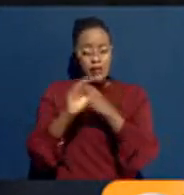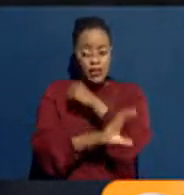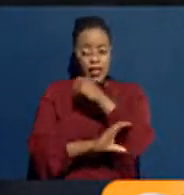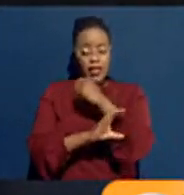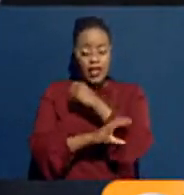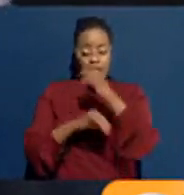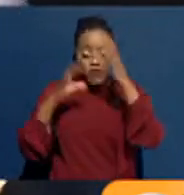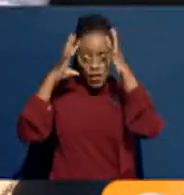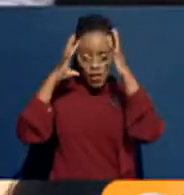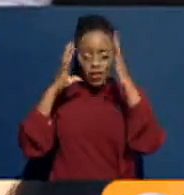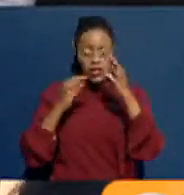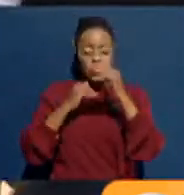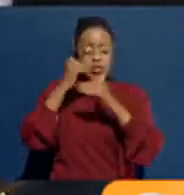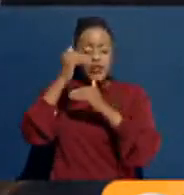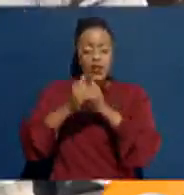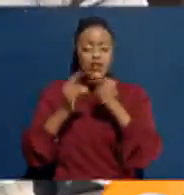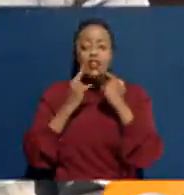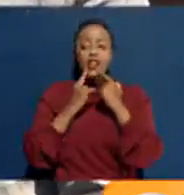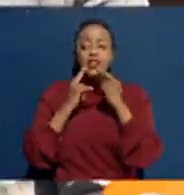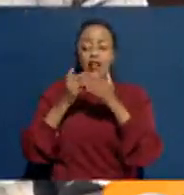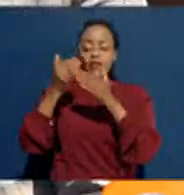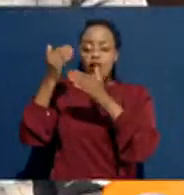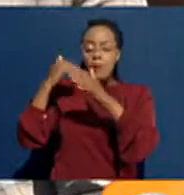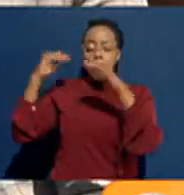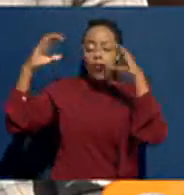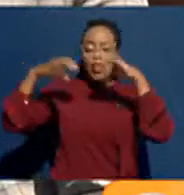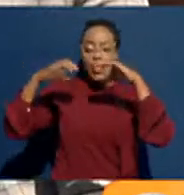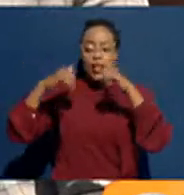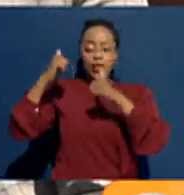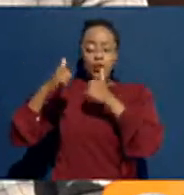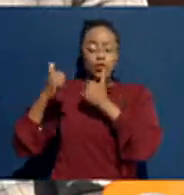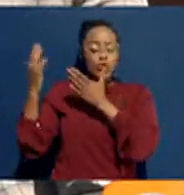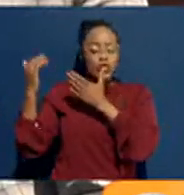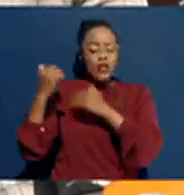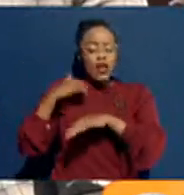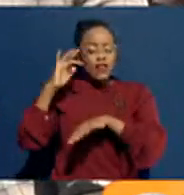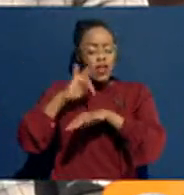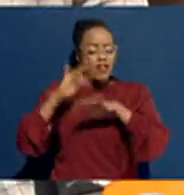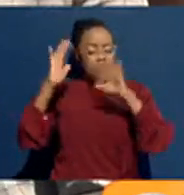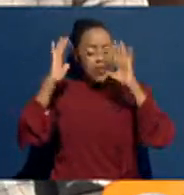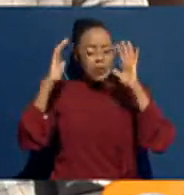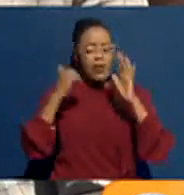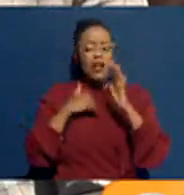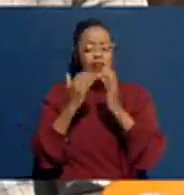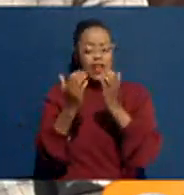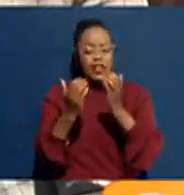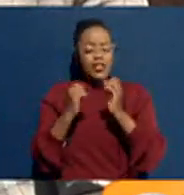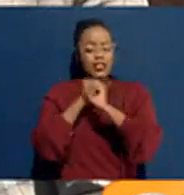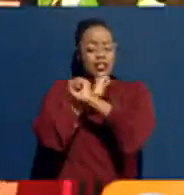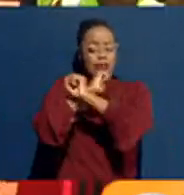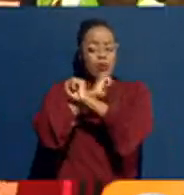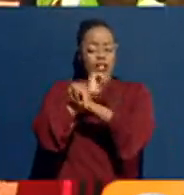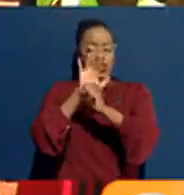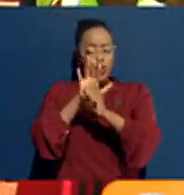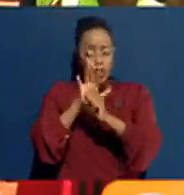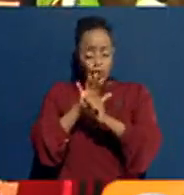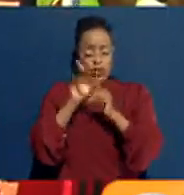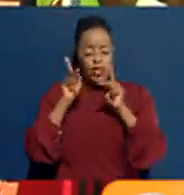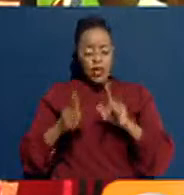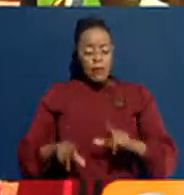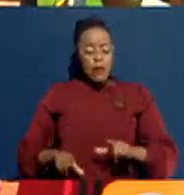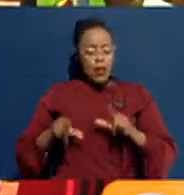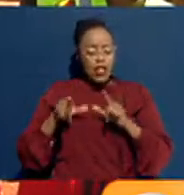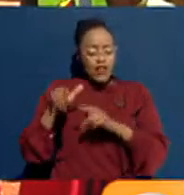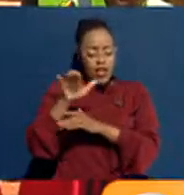Hatua hii ikifuatia tangazo la awali kuwa mvua iliyotarajiwa ingekuwa na athari na ilihitaji kinga. Wakazi kwenye maeneo